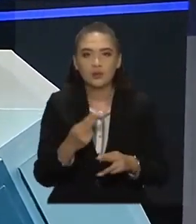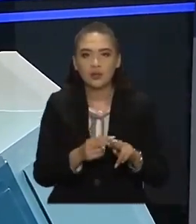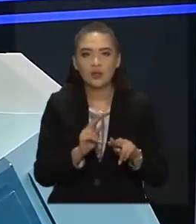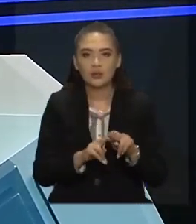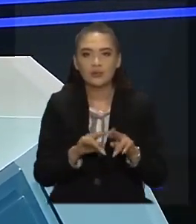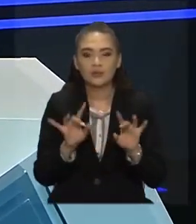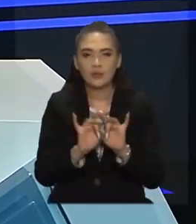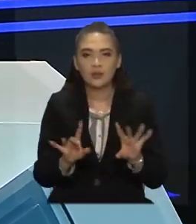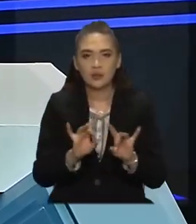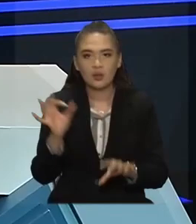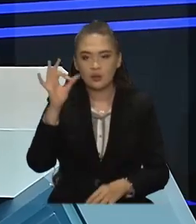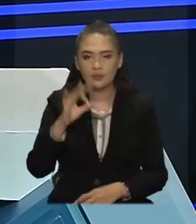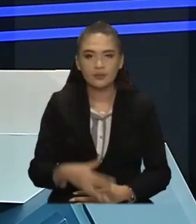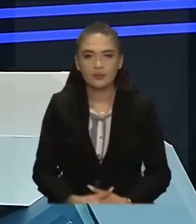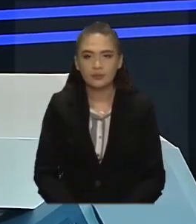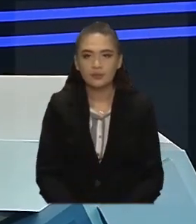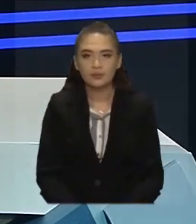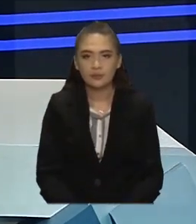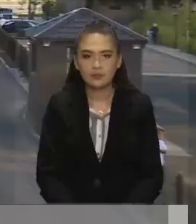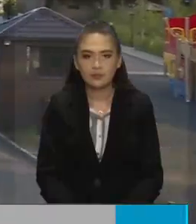инфраструктуры. Марк Брюшко разбирался.